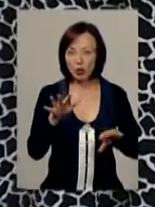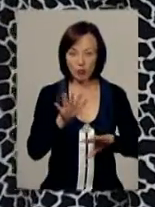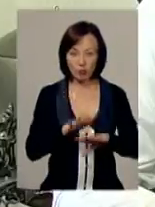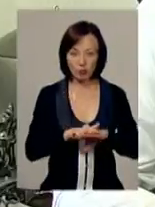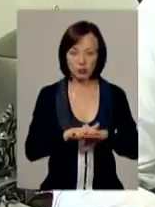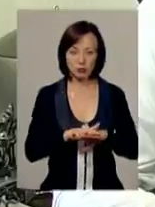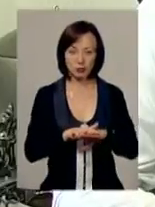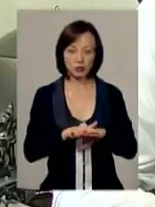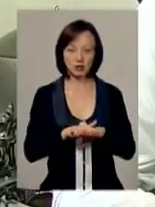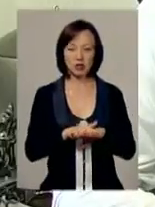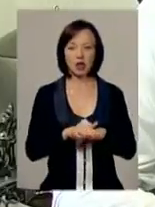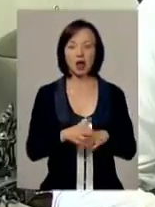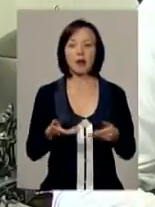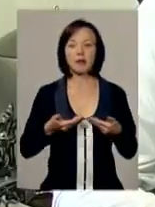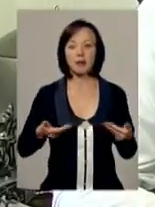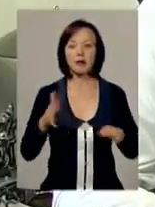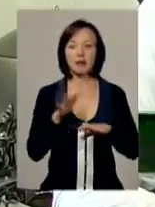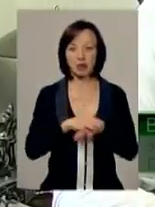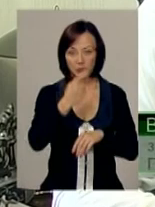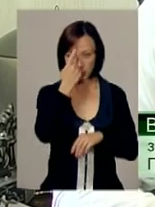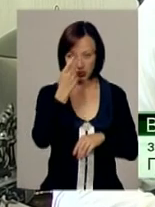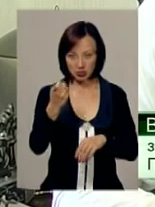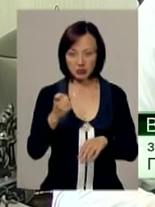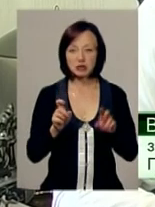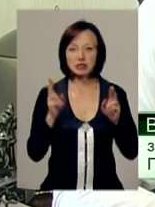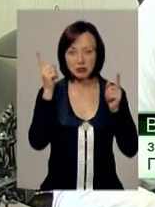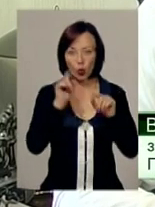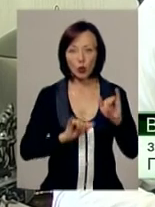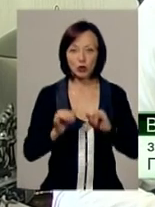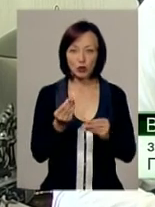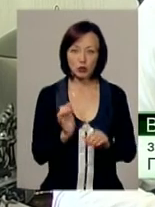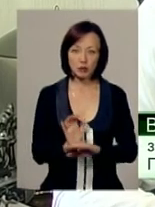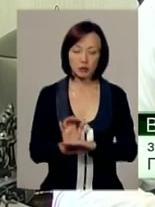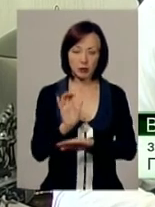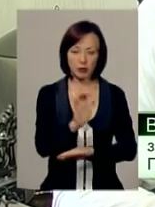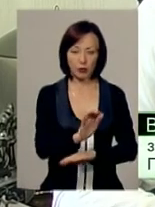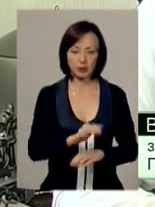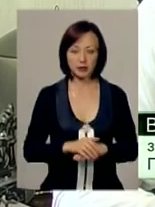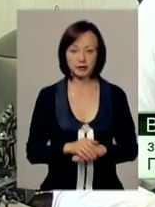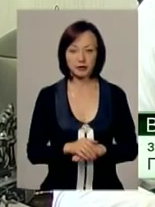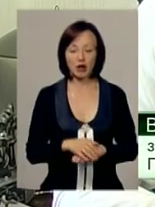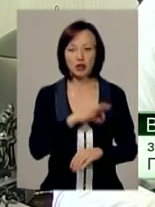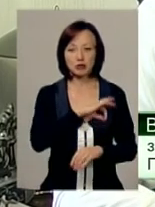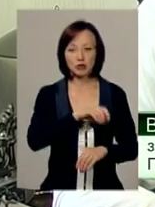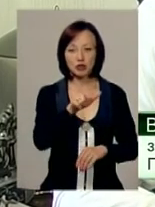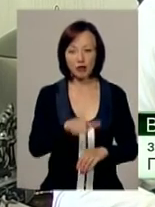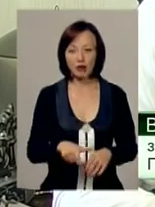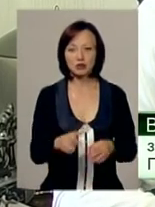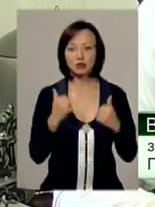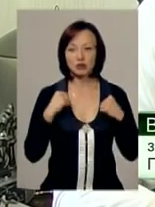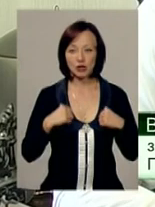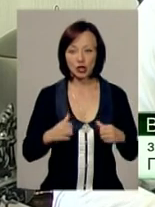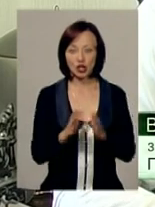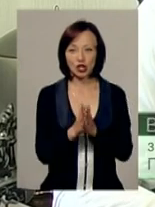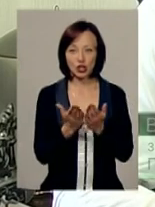банку. Ми банки попередили, банки знають, на які реквізити, відповідно, ці кошти перераховувати. Тобто споживач спокійно взяв розрахункову